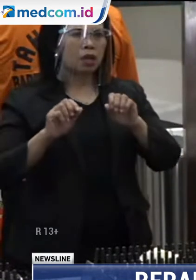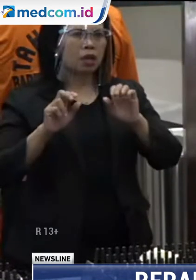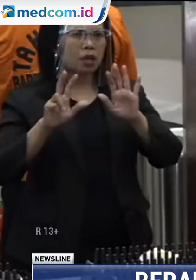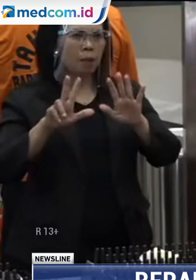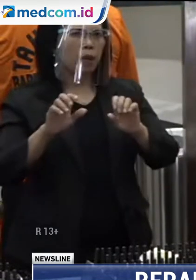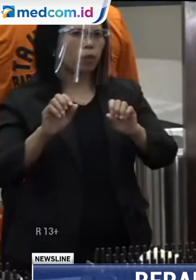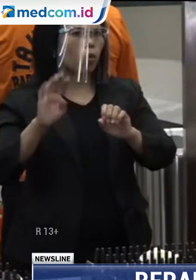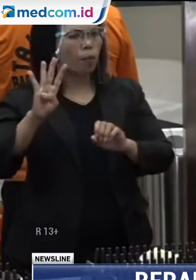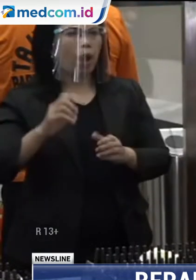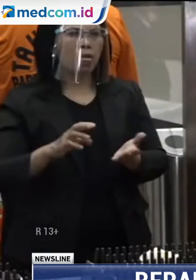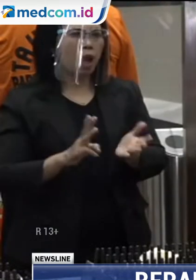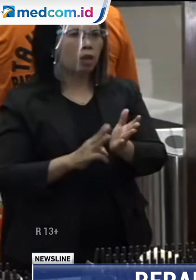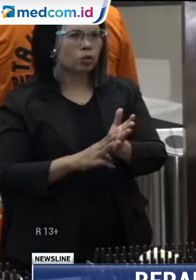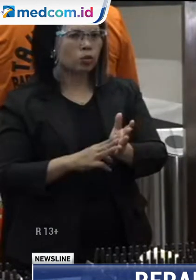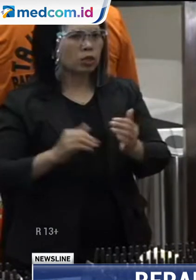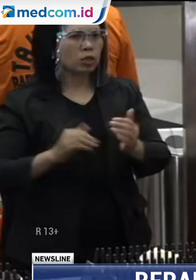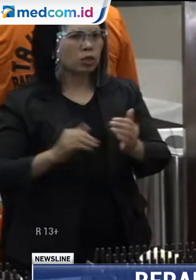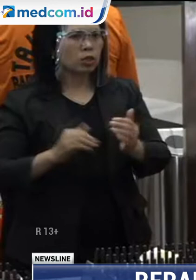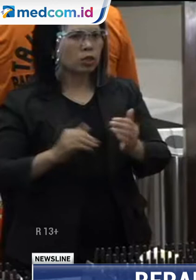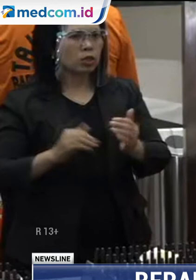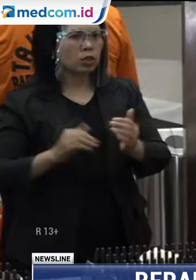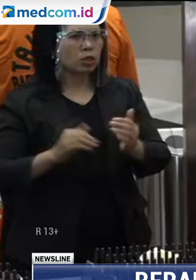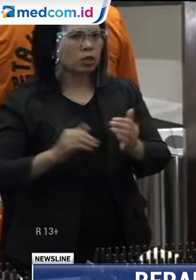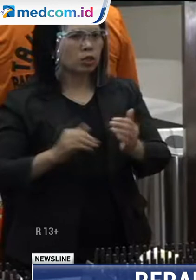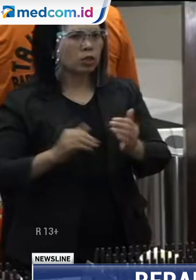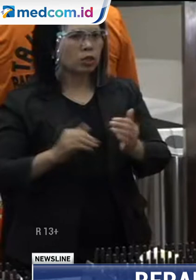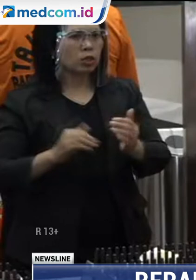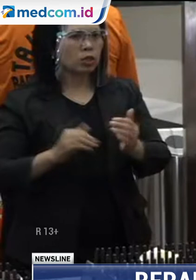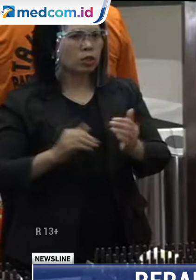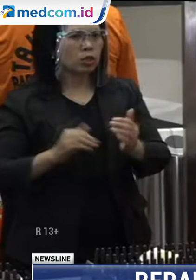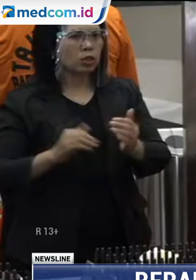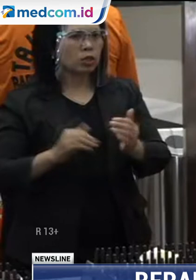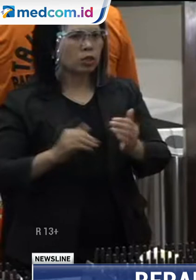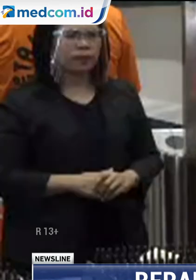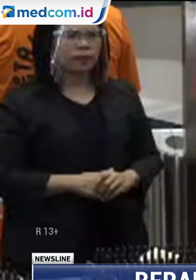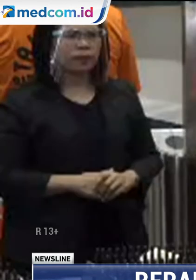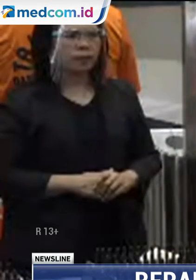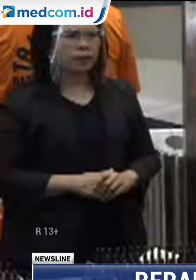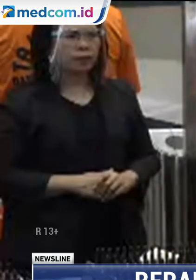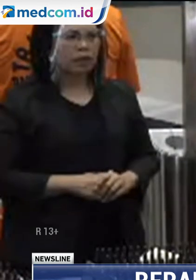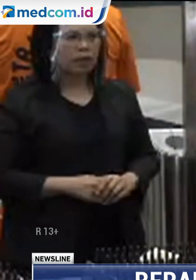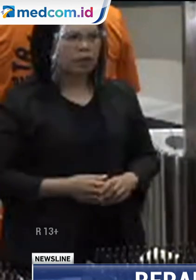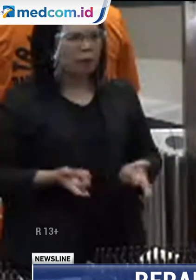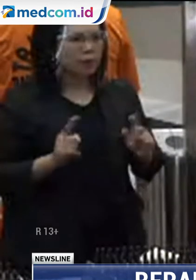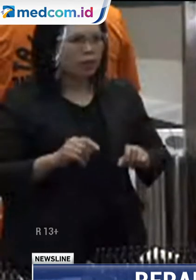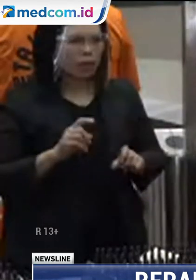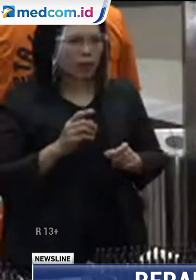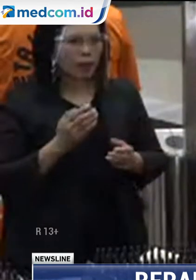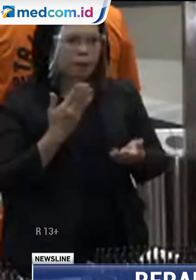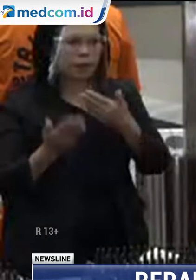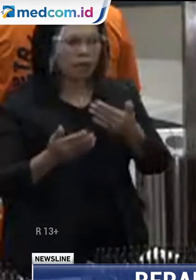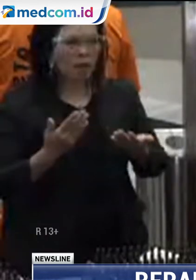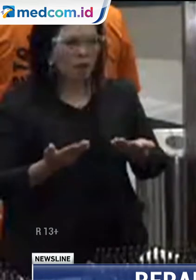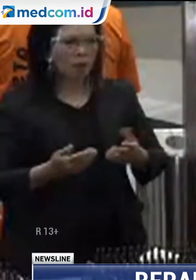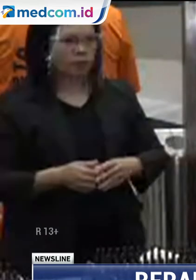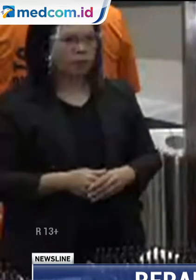8 kasus, selebihnya masih dalam pengembangan penyelidikan. Tentunya menjadi pertanyaan mengapa kok